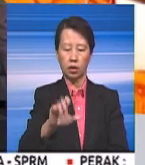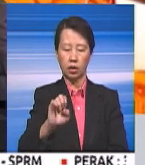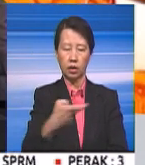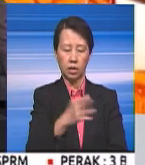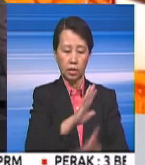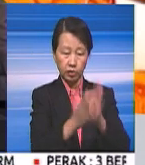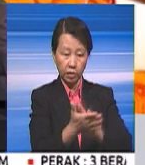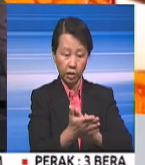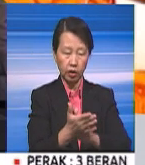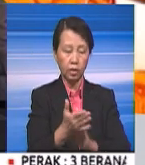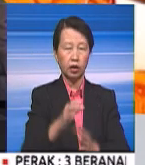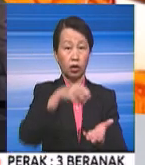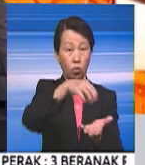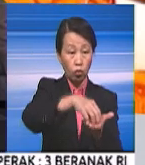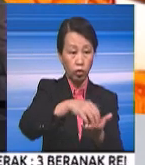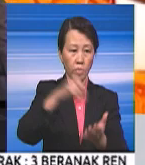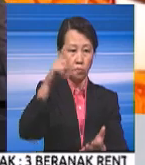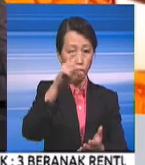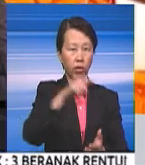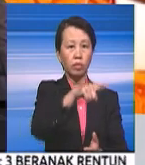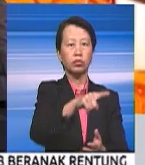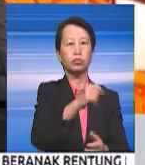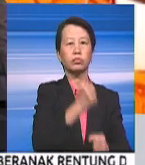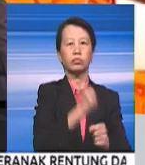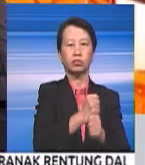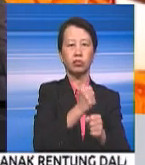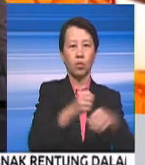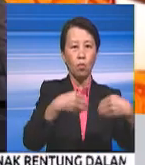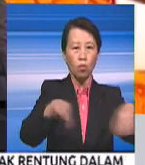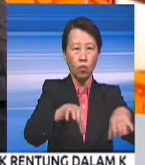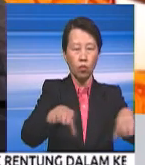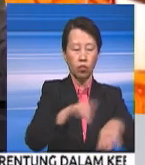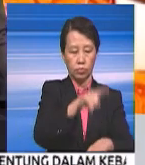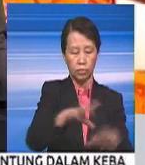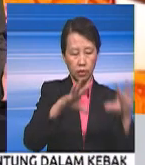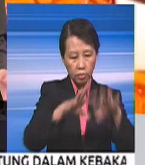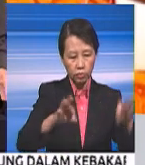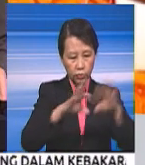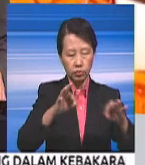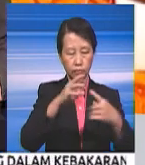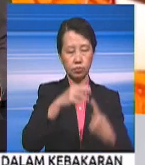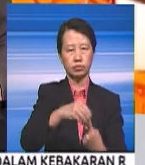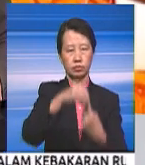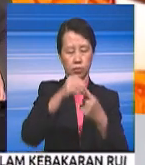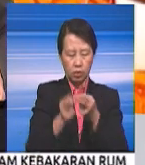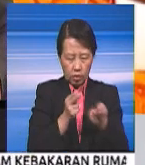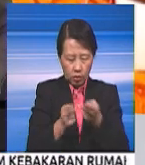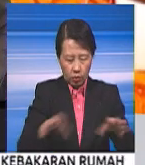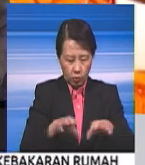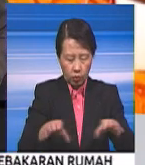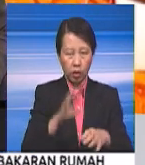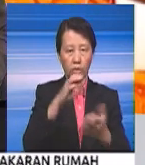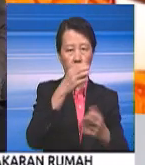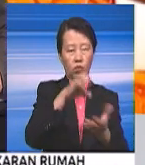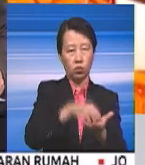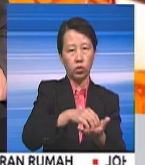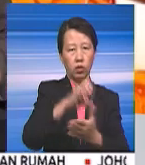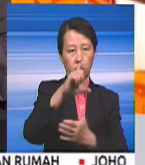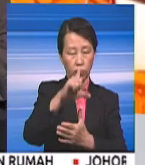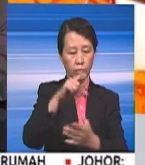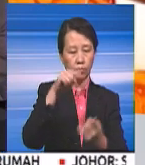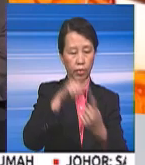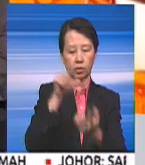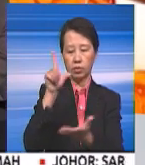menjadikan kuih bulan sumber utama pendapatannya. Beliau menceritakan keistimewaan mengusahakan kuih bulan kepada wartawan